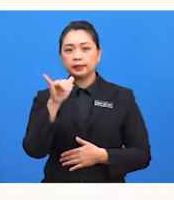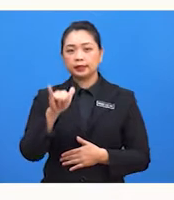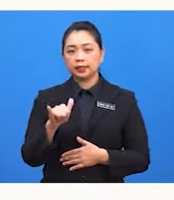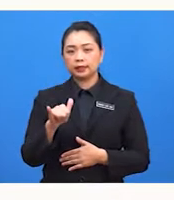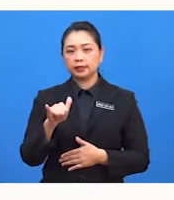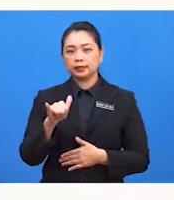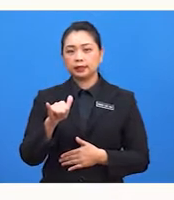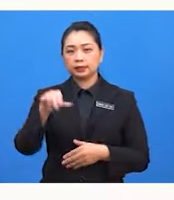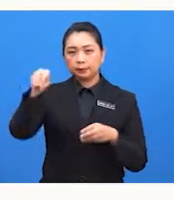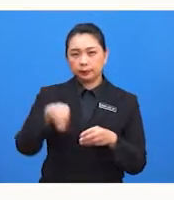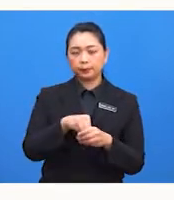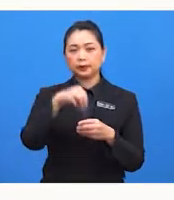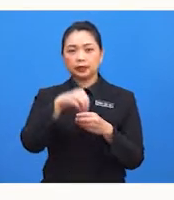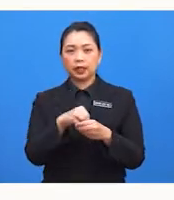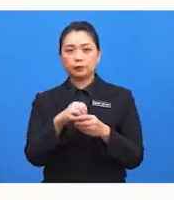sejuk.